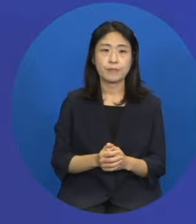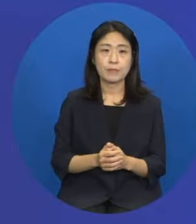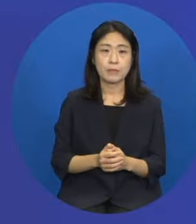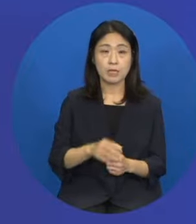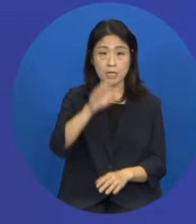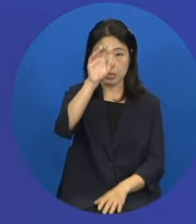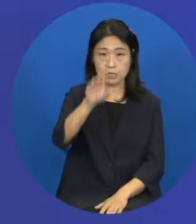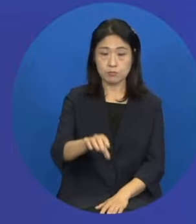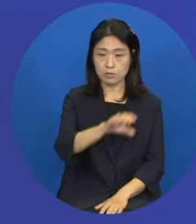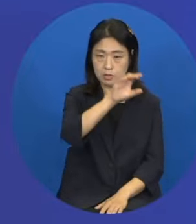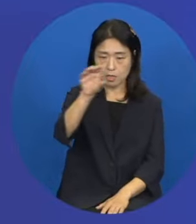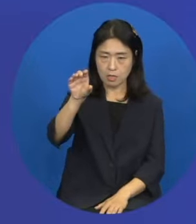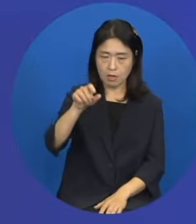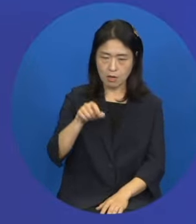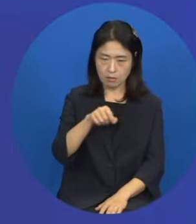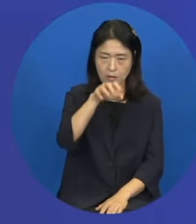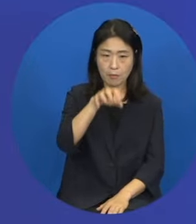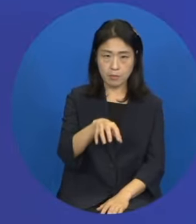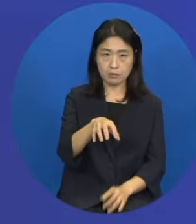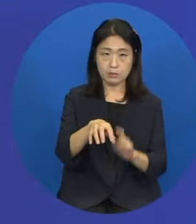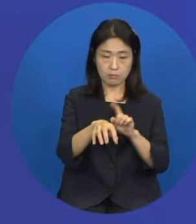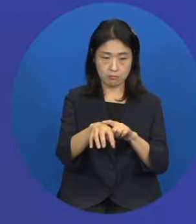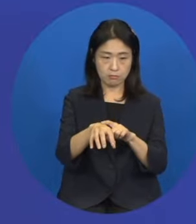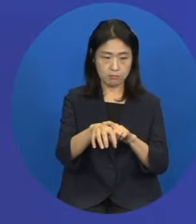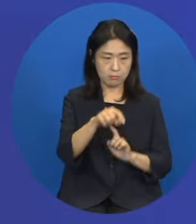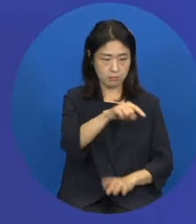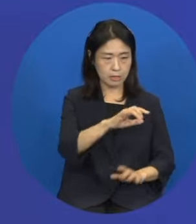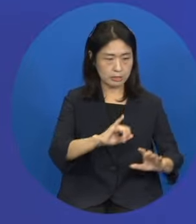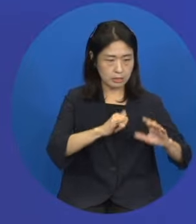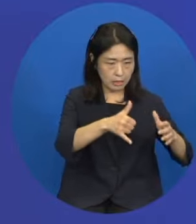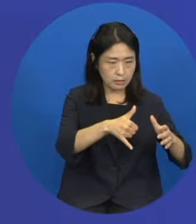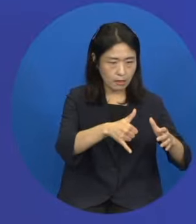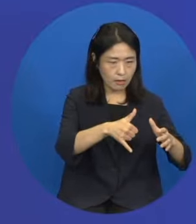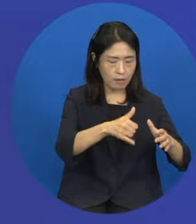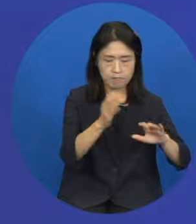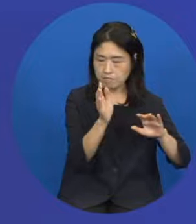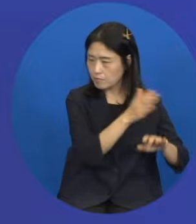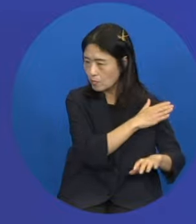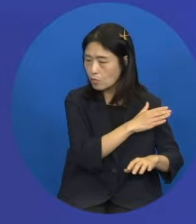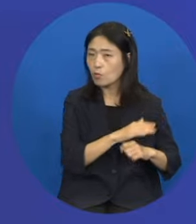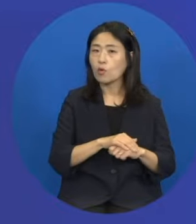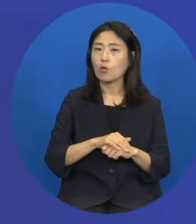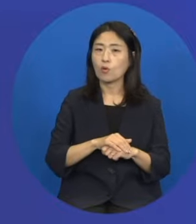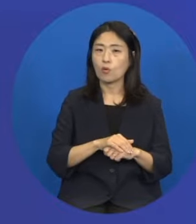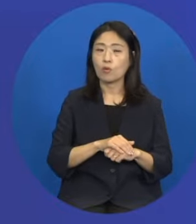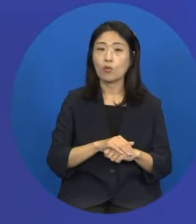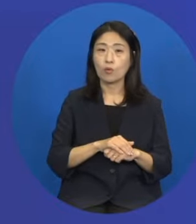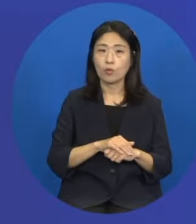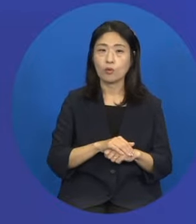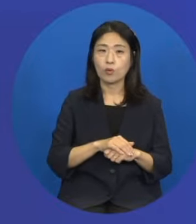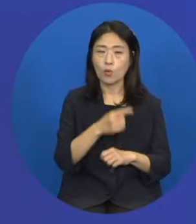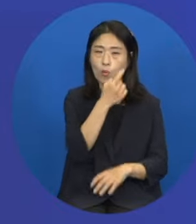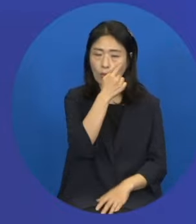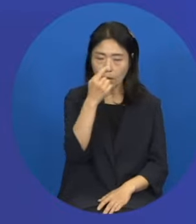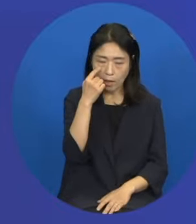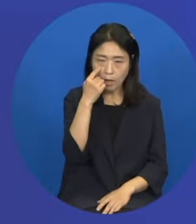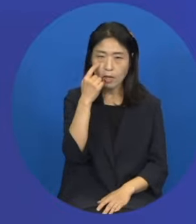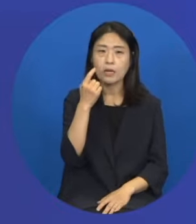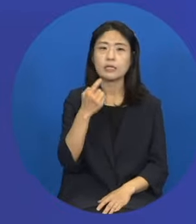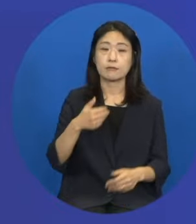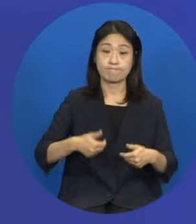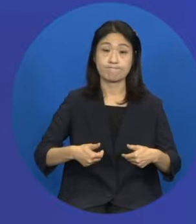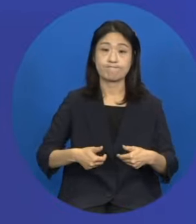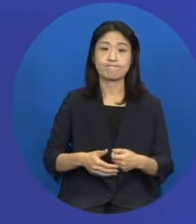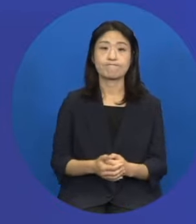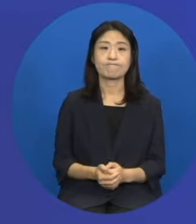대하여 죽었고 세상도 나에 대해서 죽었나? 라고 하는 것을 오늘 야고보의 순교를 통해서 우리에게